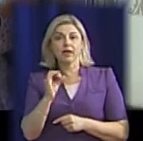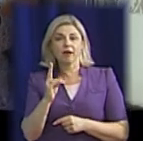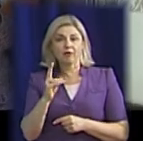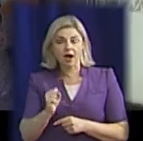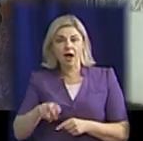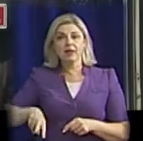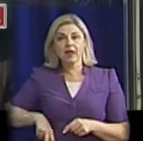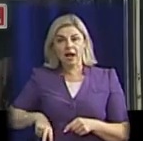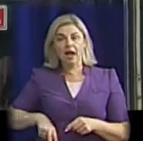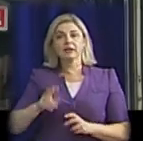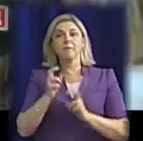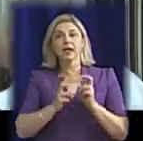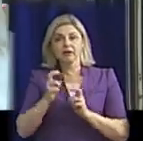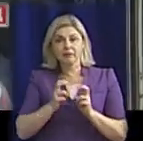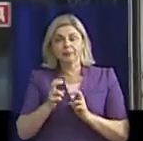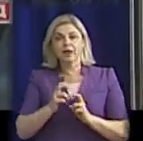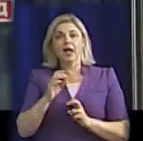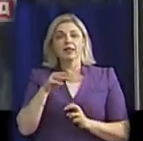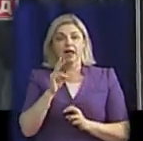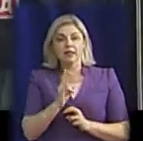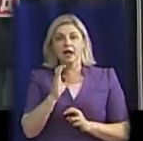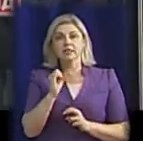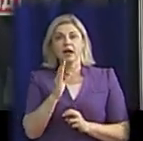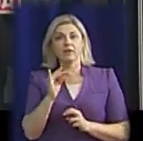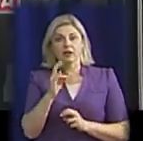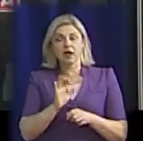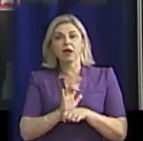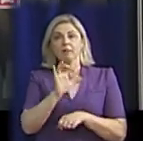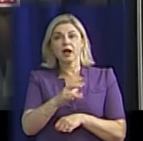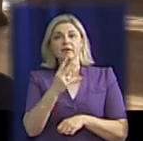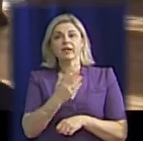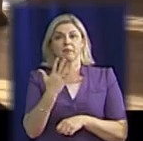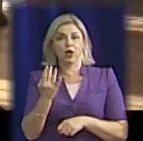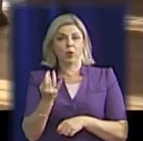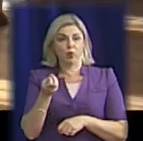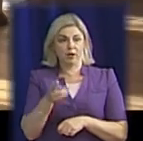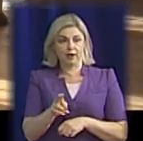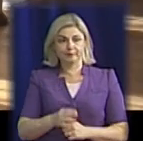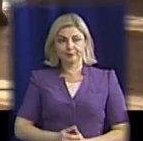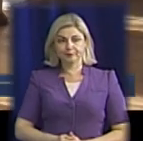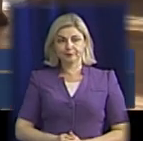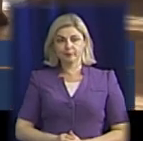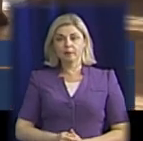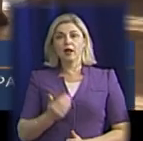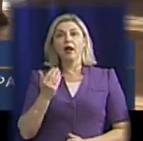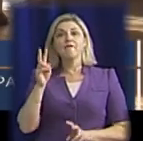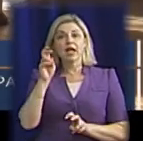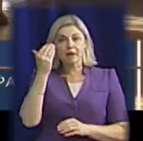підприємства «Євротранстехсервіс» Наталя Савіна надіслала 25 червня. Вони лист написали,